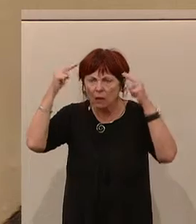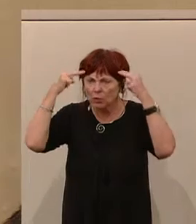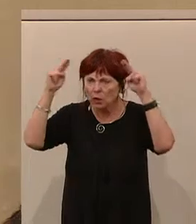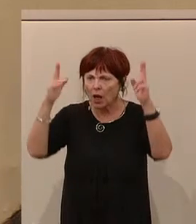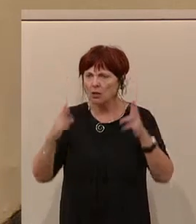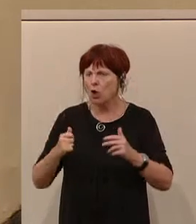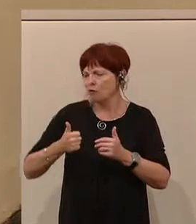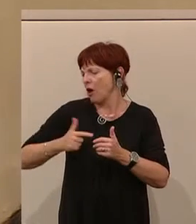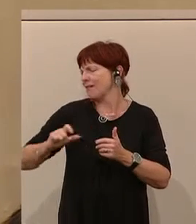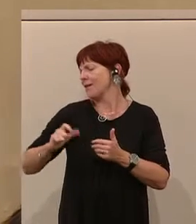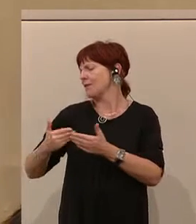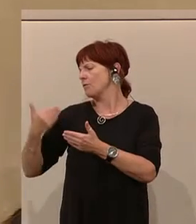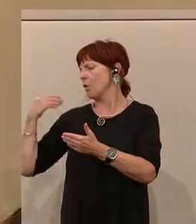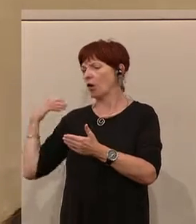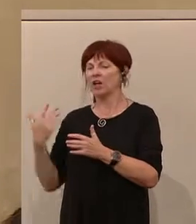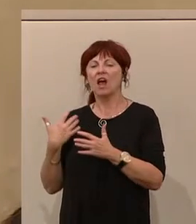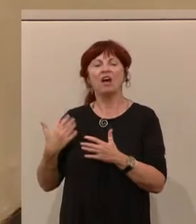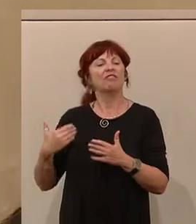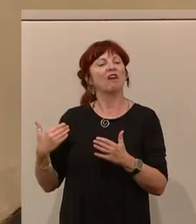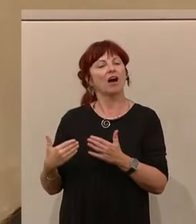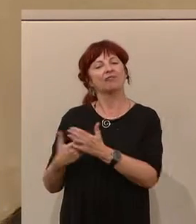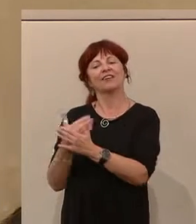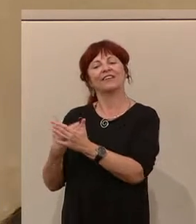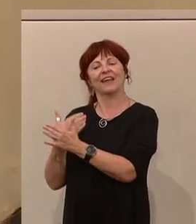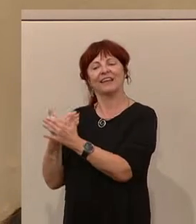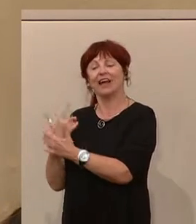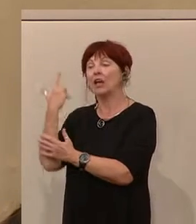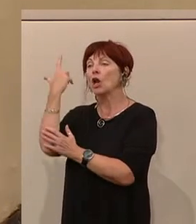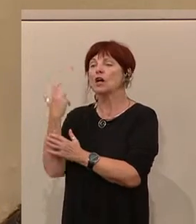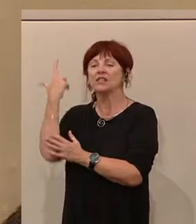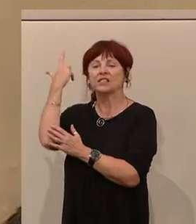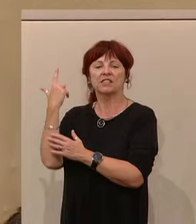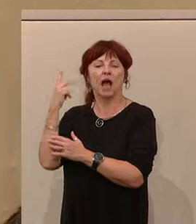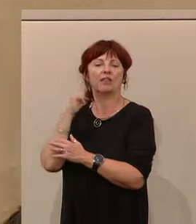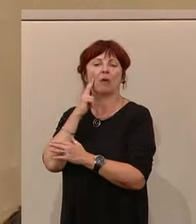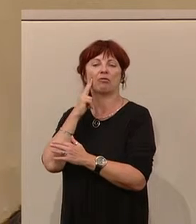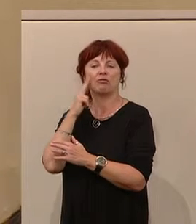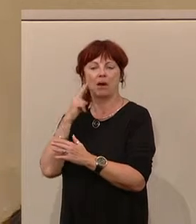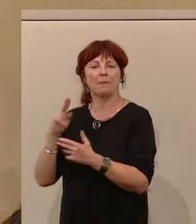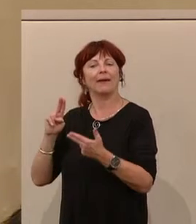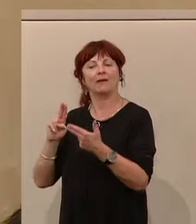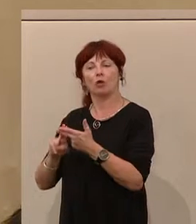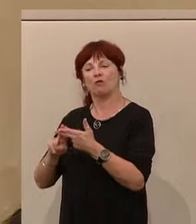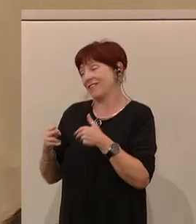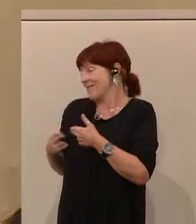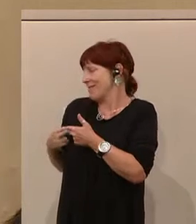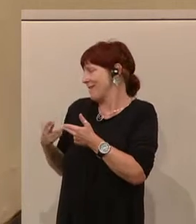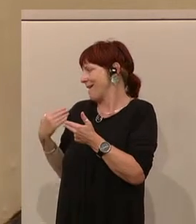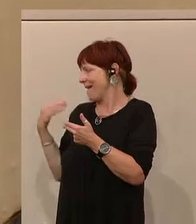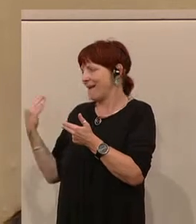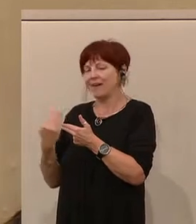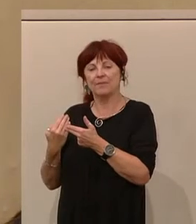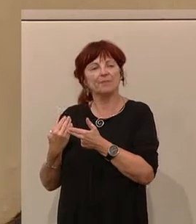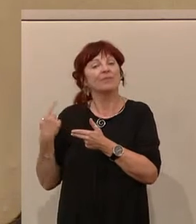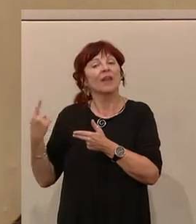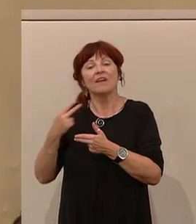Wochen traf ich mich mit Vertreterinnen der Start-up-Szene, nicht unweit von hier, ein paar Räumen weiter. Hier geht es um jene Vertreter, die